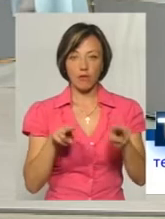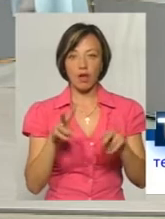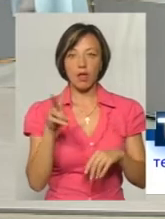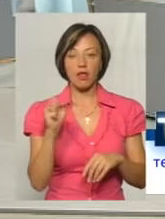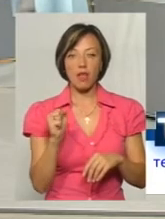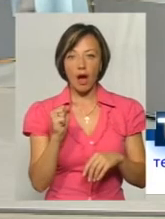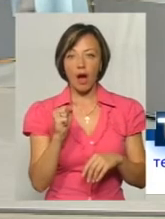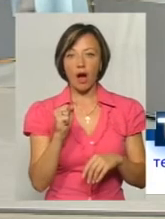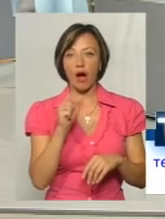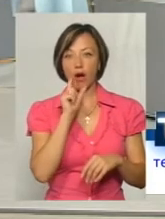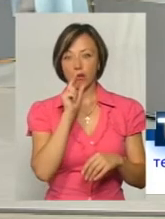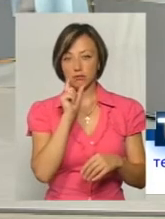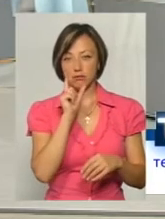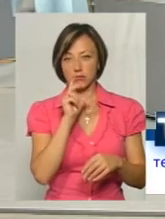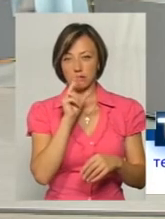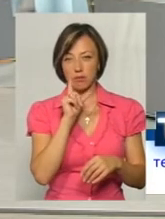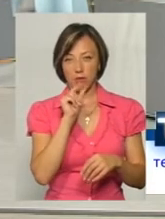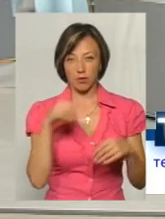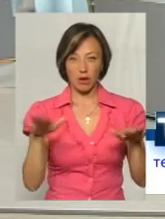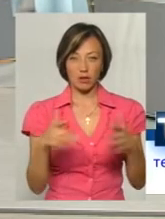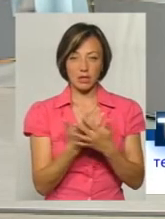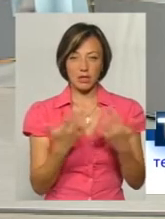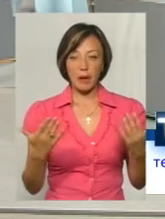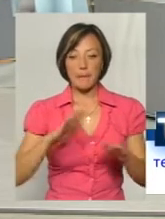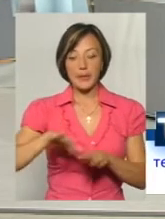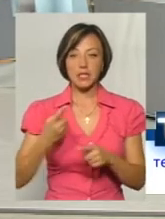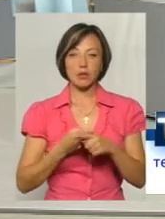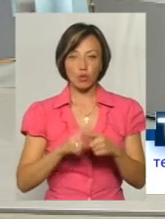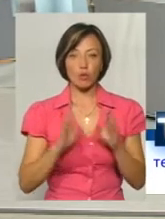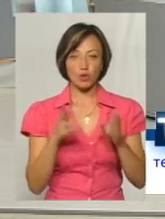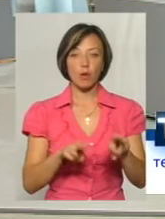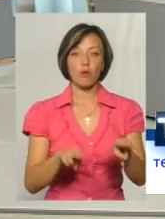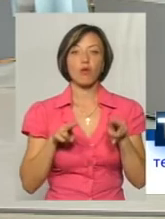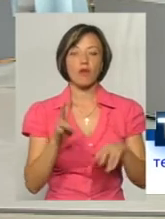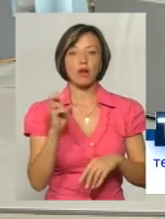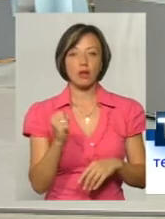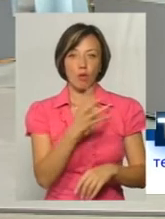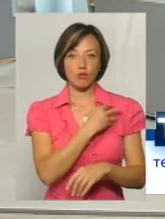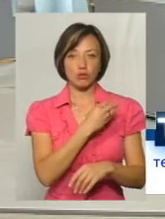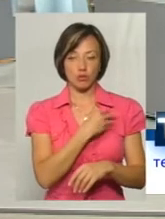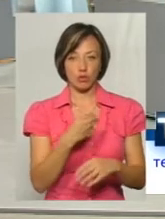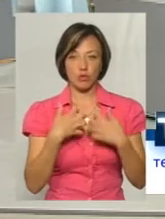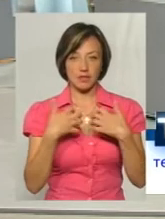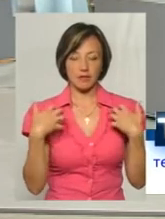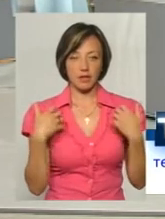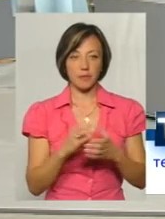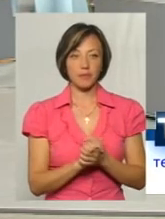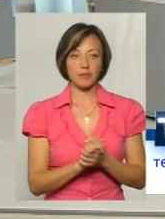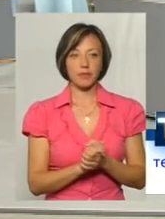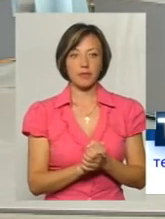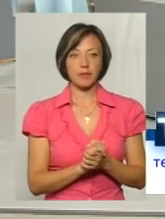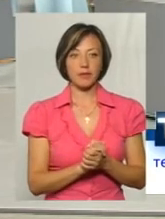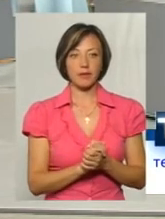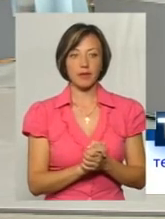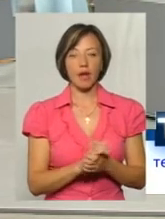пернату дичину, після якого буде полювання на пушного звіря. А африканську чуму